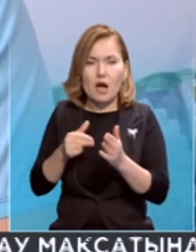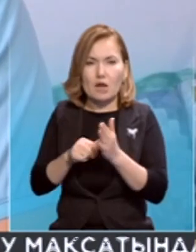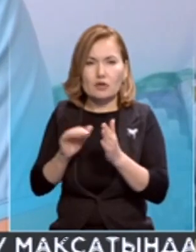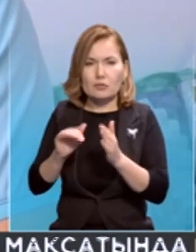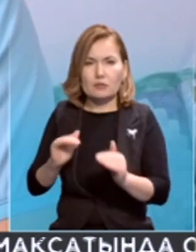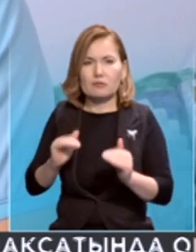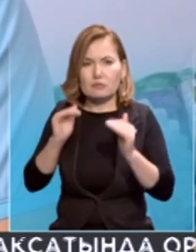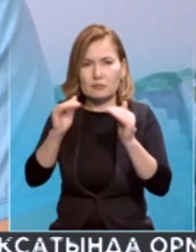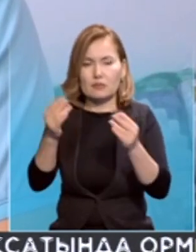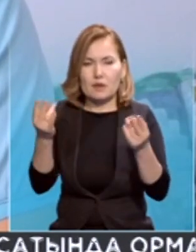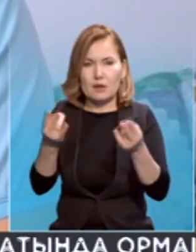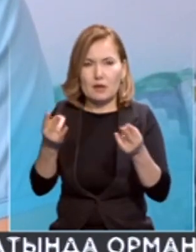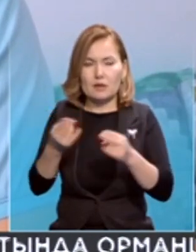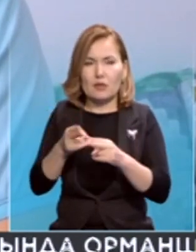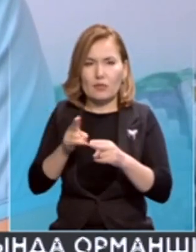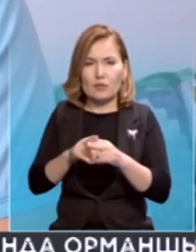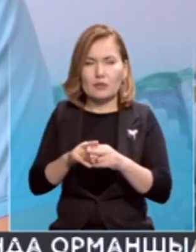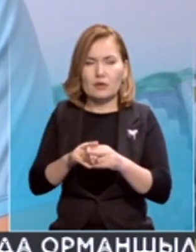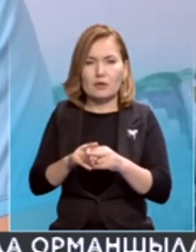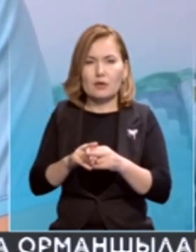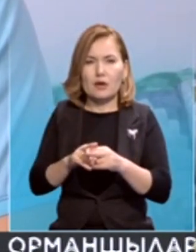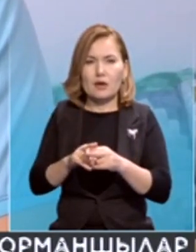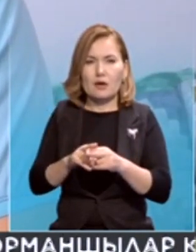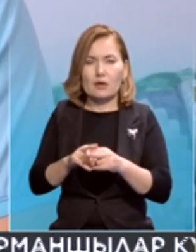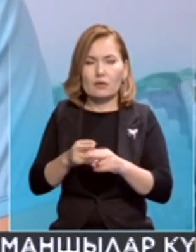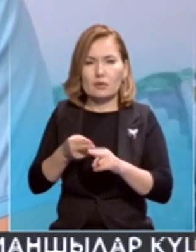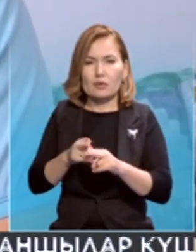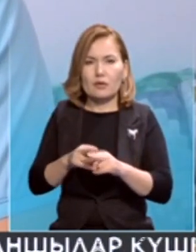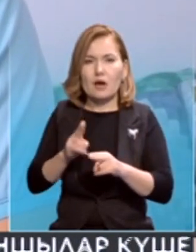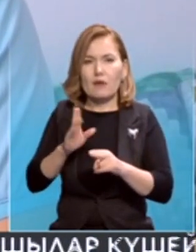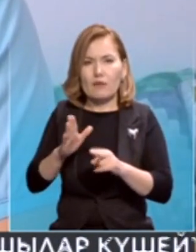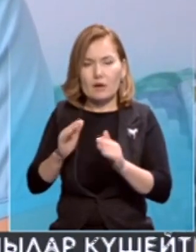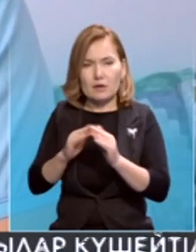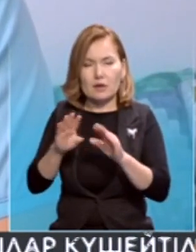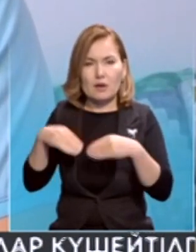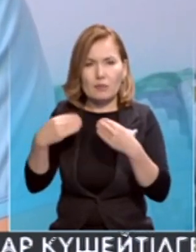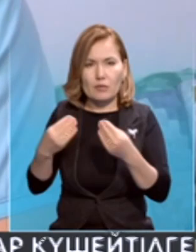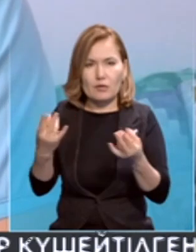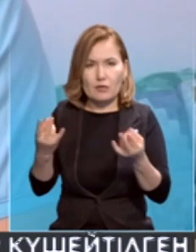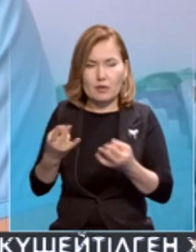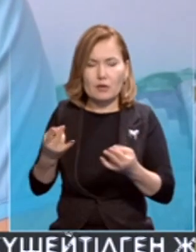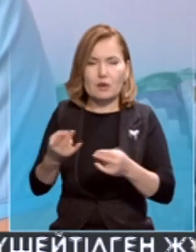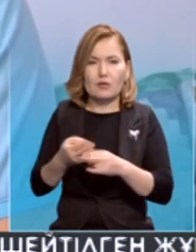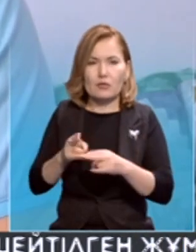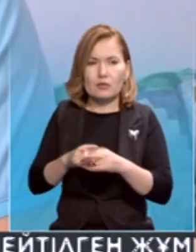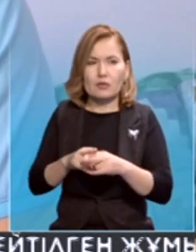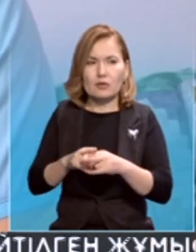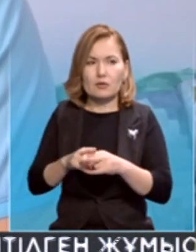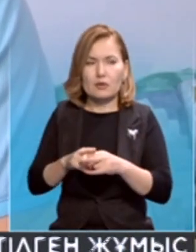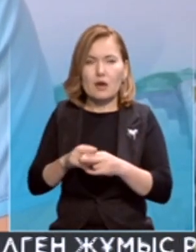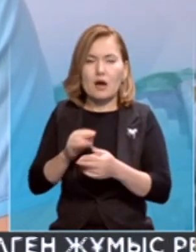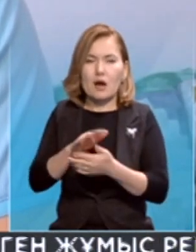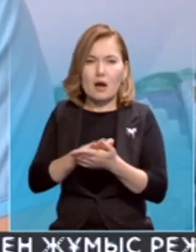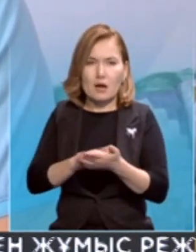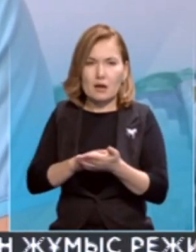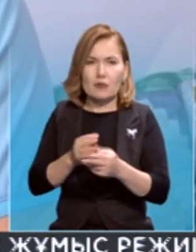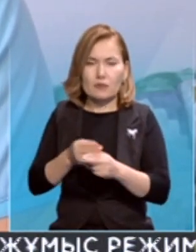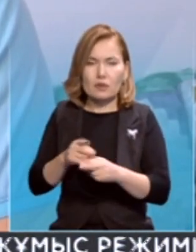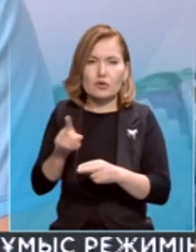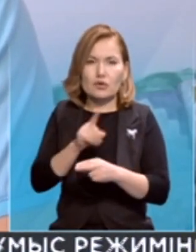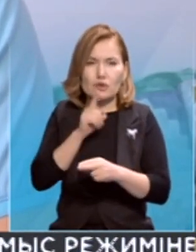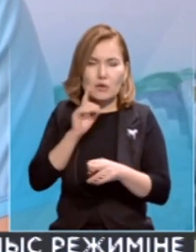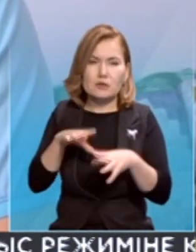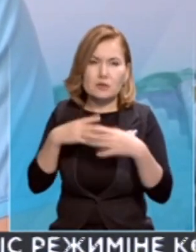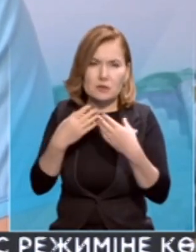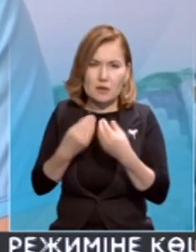бұлда. Квартира берсе. Ең мұнда квартира берсе жақсы. Сөйтип аргай кез келген жас семен